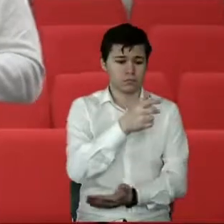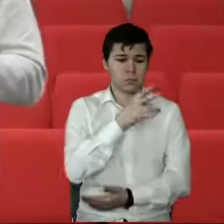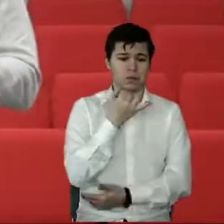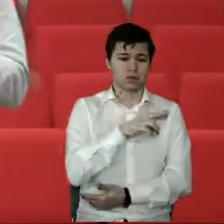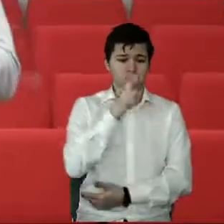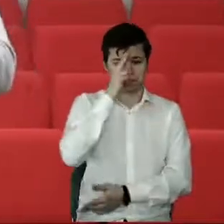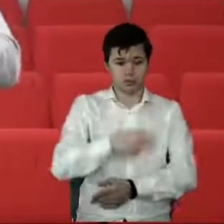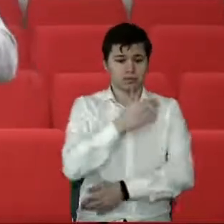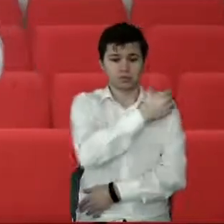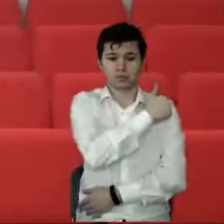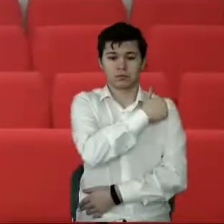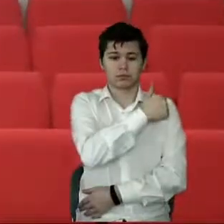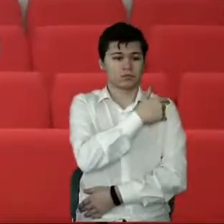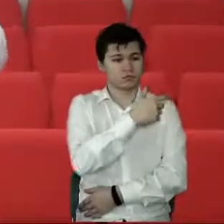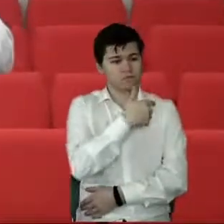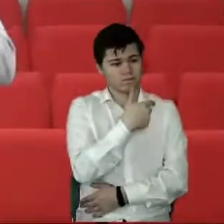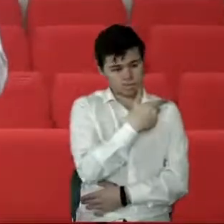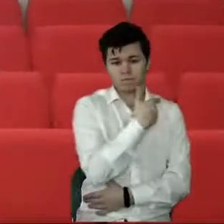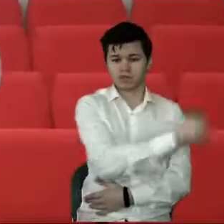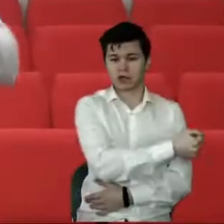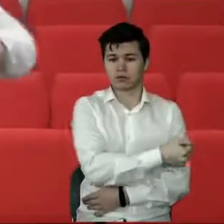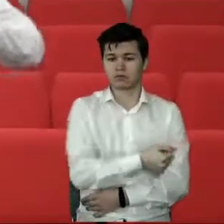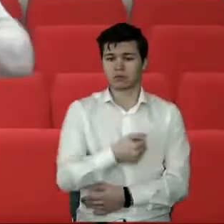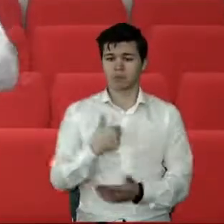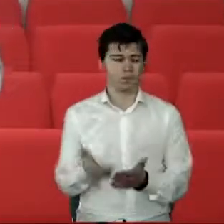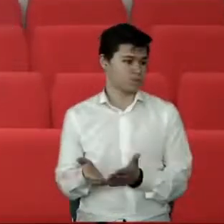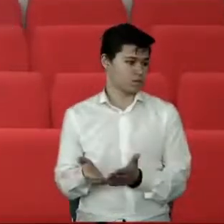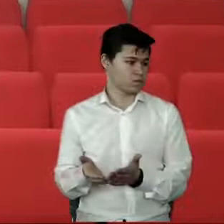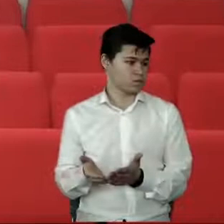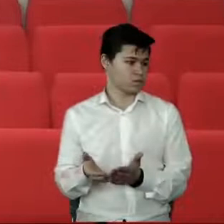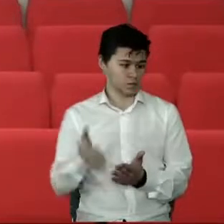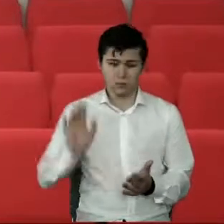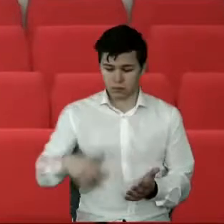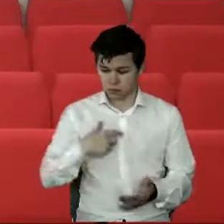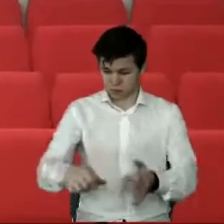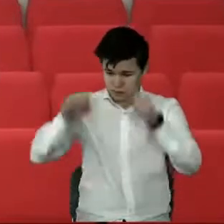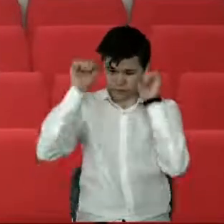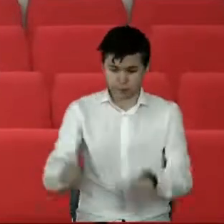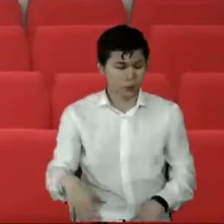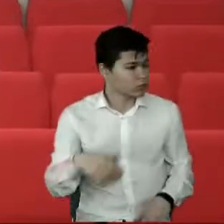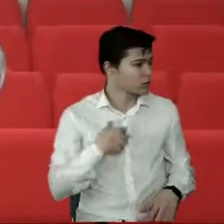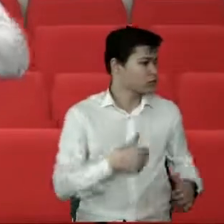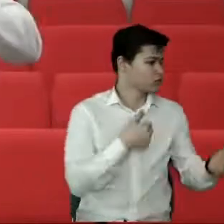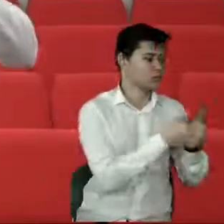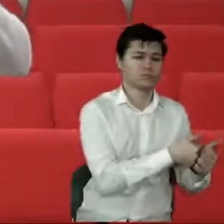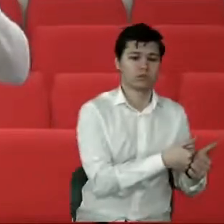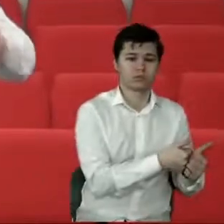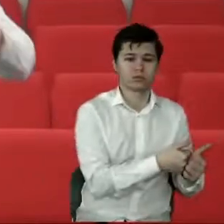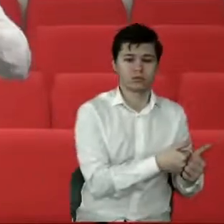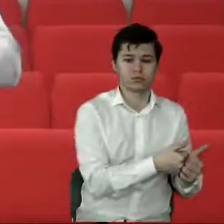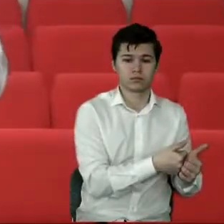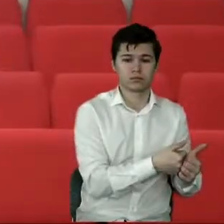Он абсолютно спокойно мог пожелать, Илья, благослови меня, чтобы у меня снова было не меньше, чем у меня было. Чтобы я